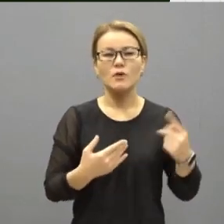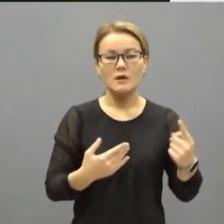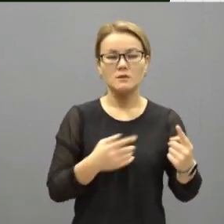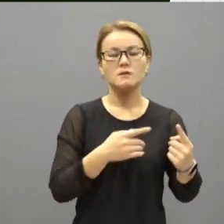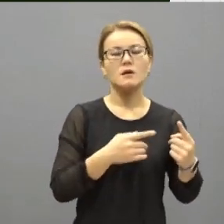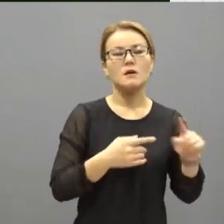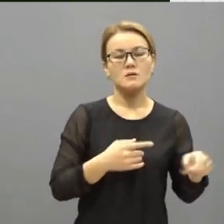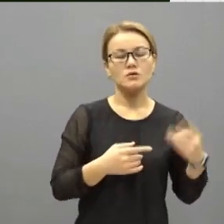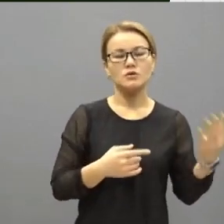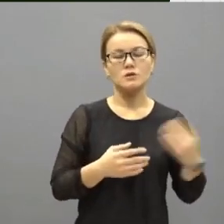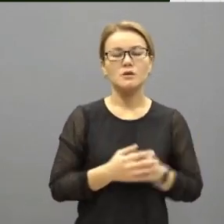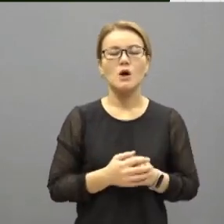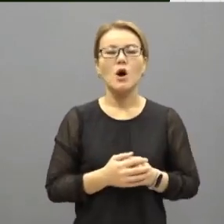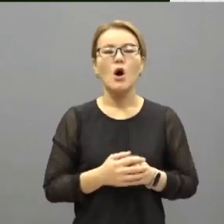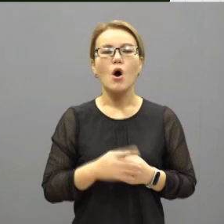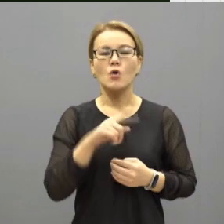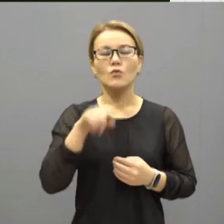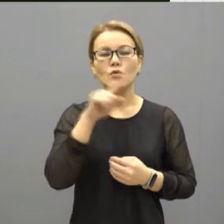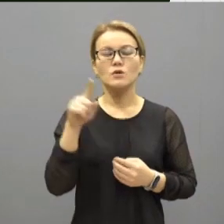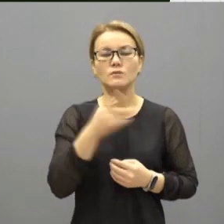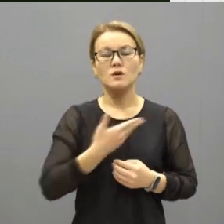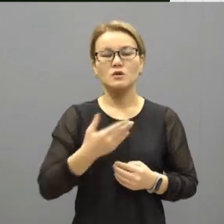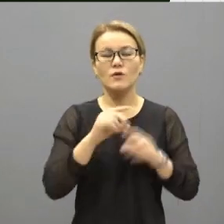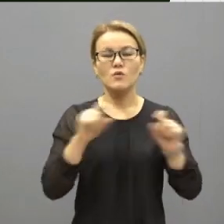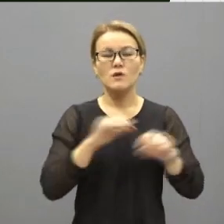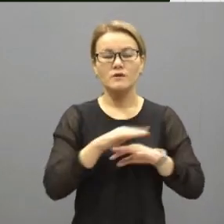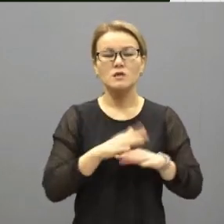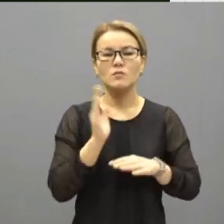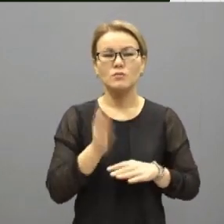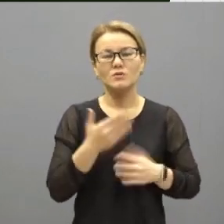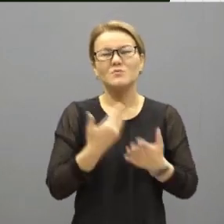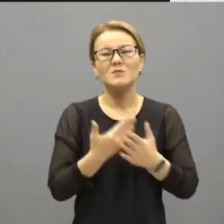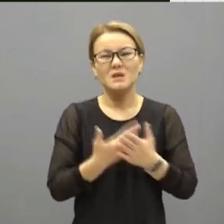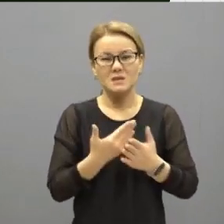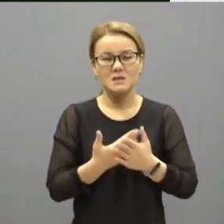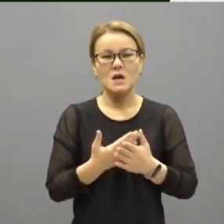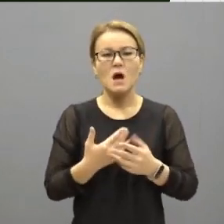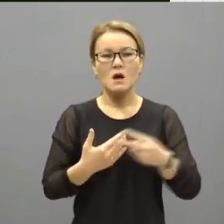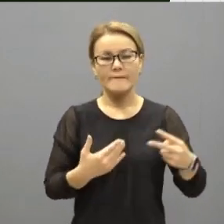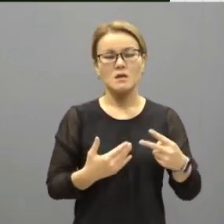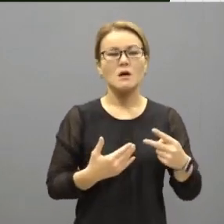ответе. Корнем нашего уравнения будет число приблизительно равное